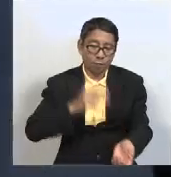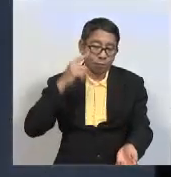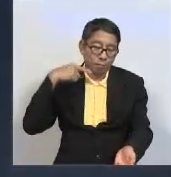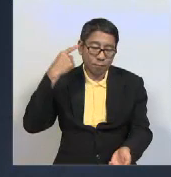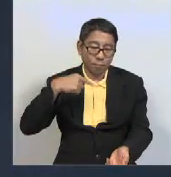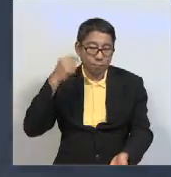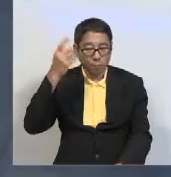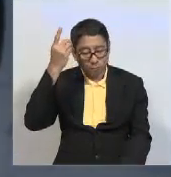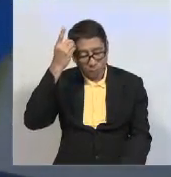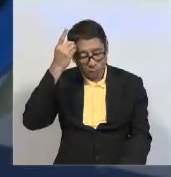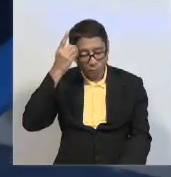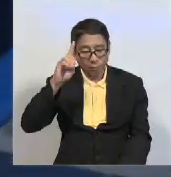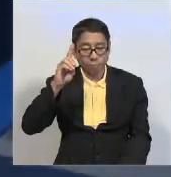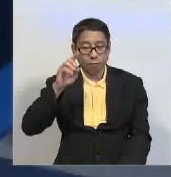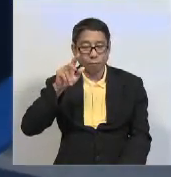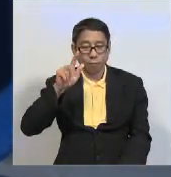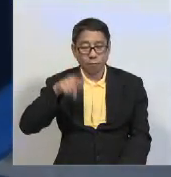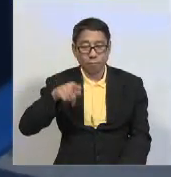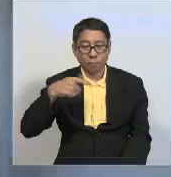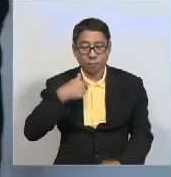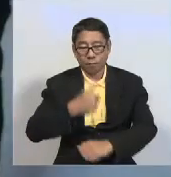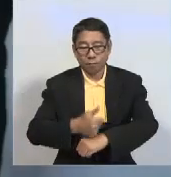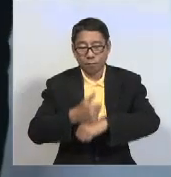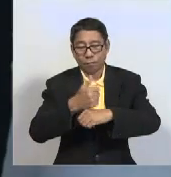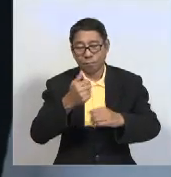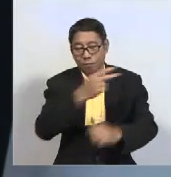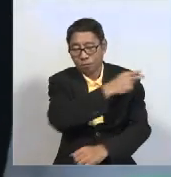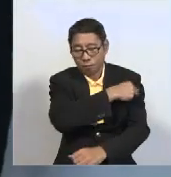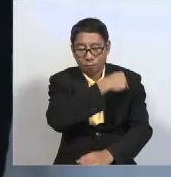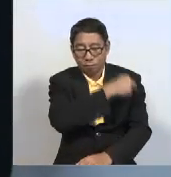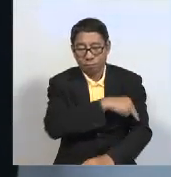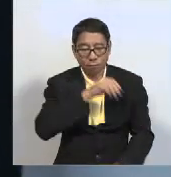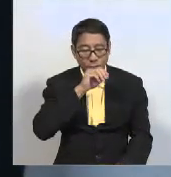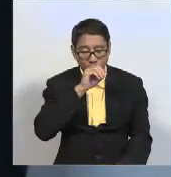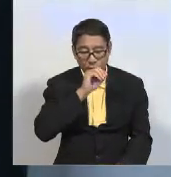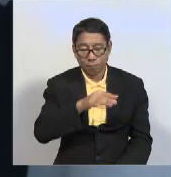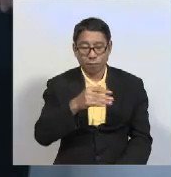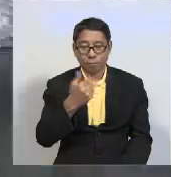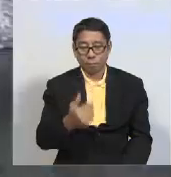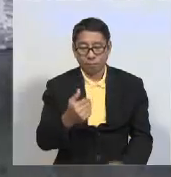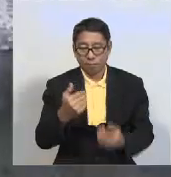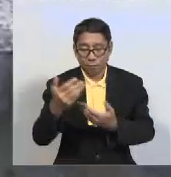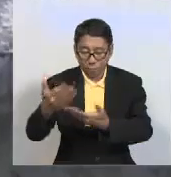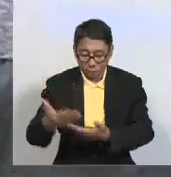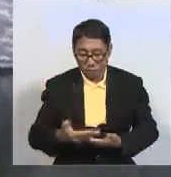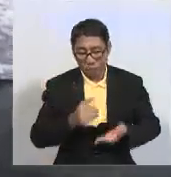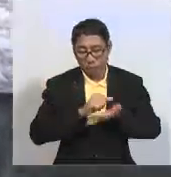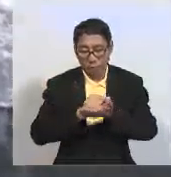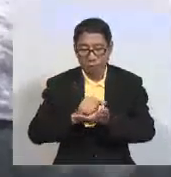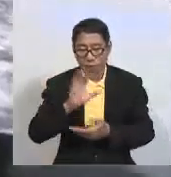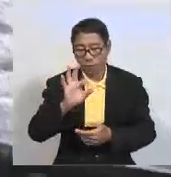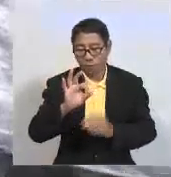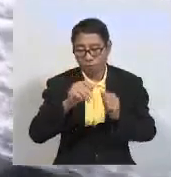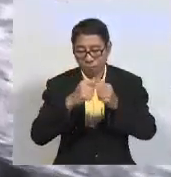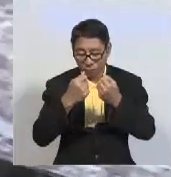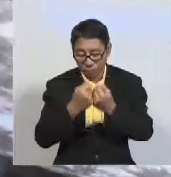พรอัศวราชันผู้อำนวยการโรงพยาบาลชุมแพบอกว่าโรงพยาบาลต้องรองรับผู้ใช้บริการจาก9อำเภอ